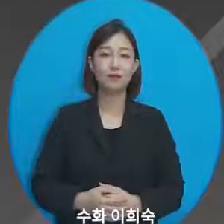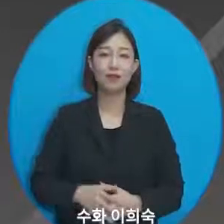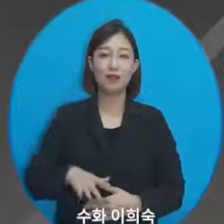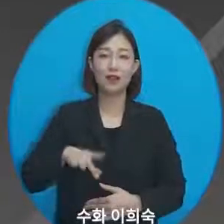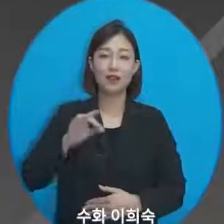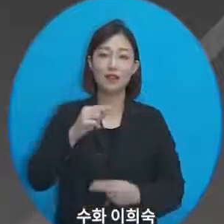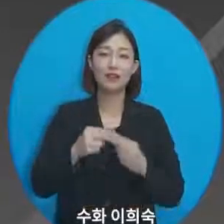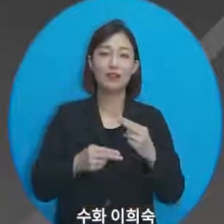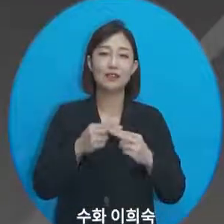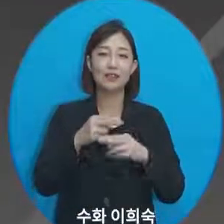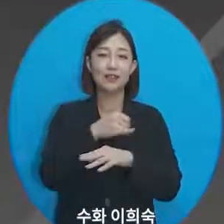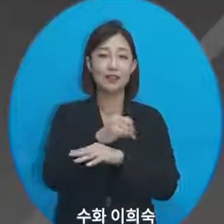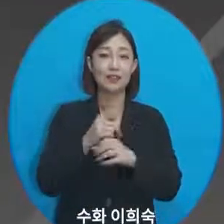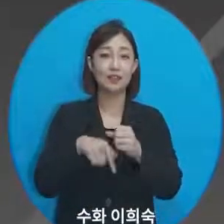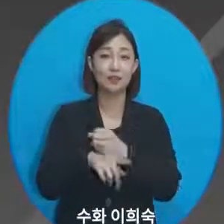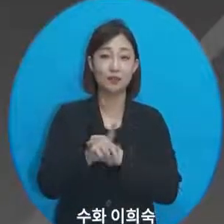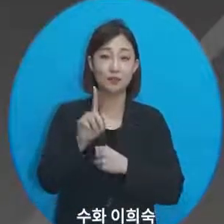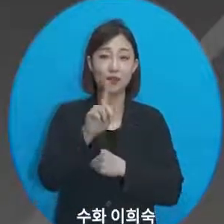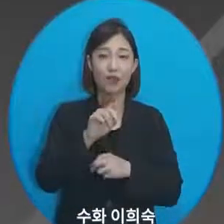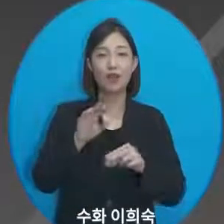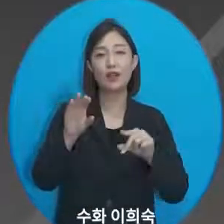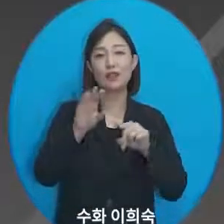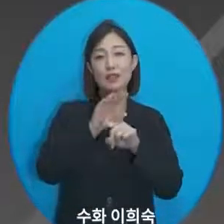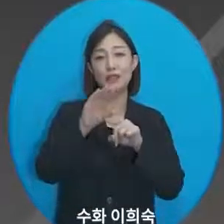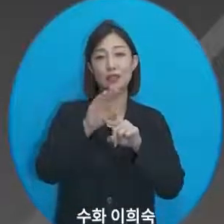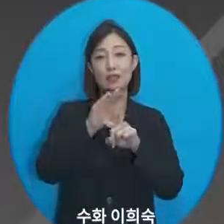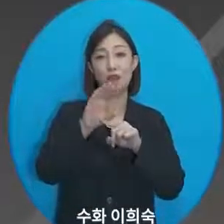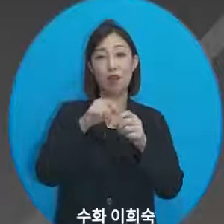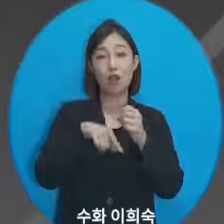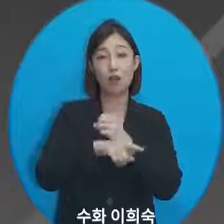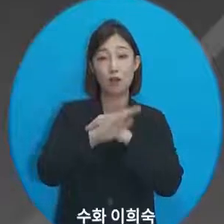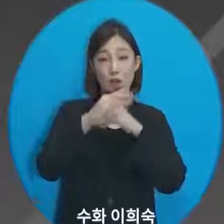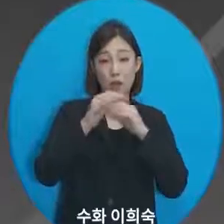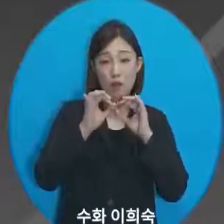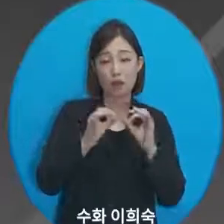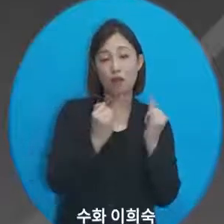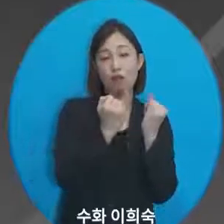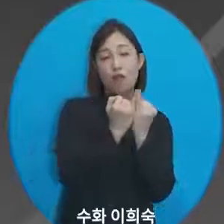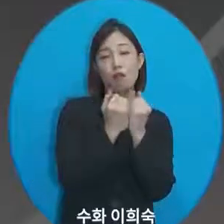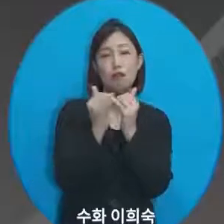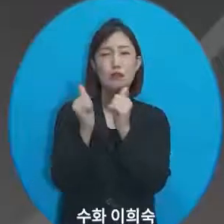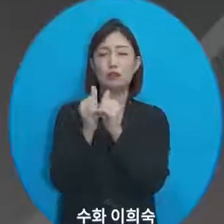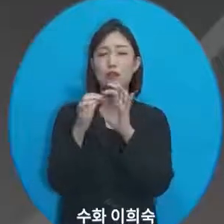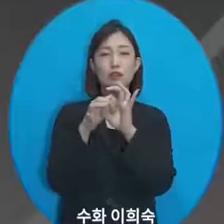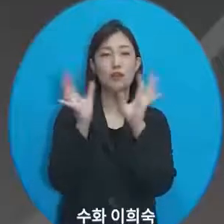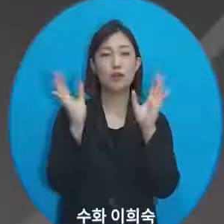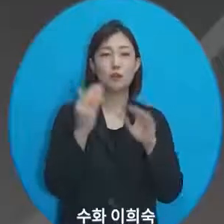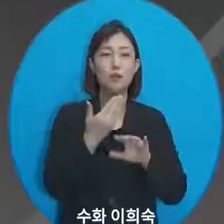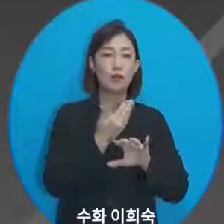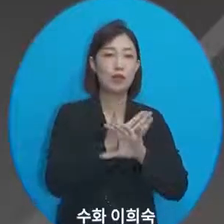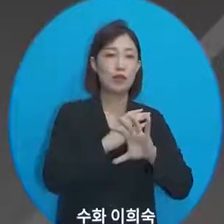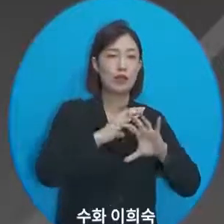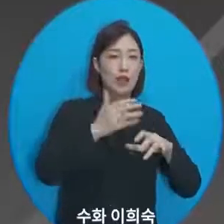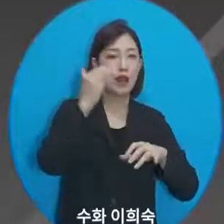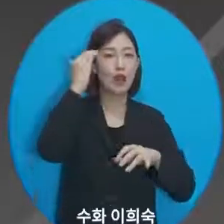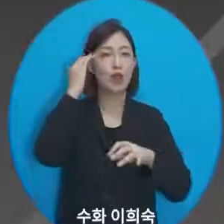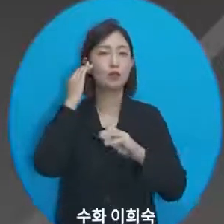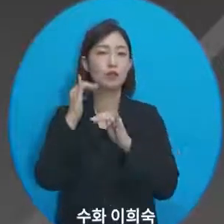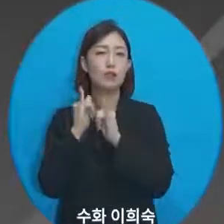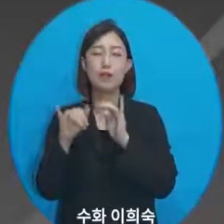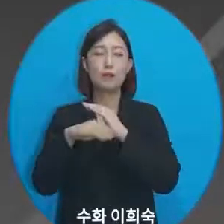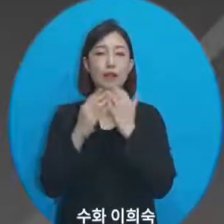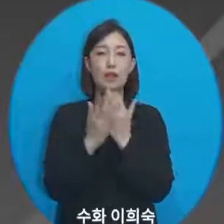먼저 유니버셜 디자인이란 사전적 정의로 성별, 연령, 국적, 문화적 배경,